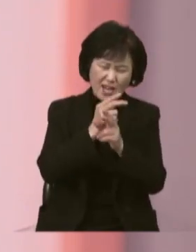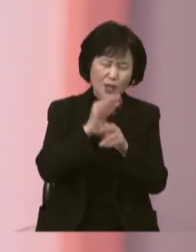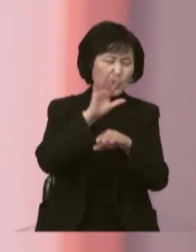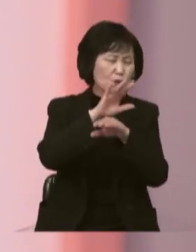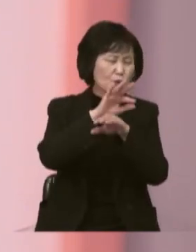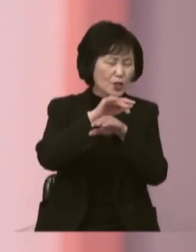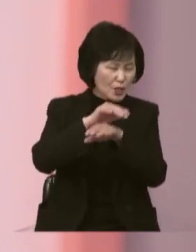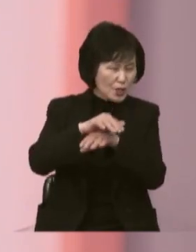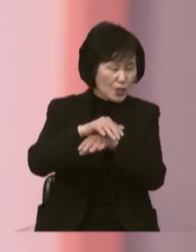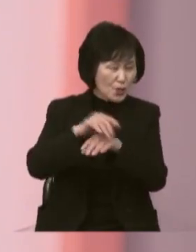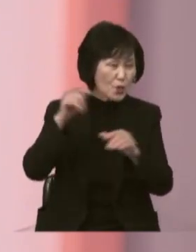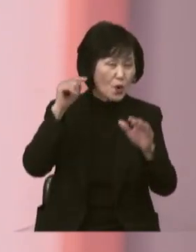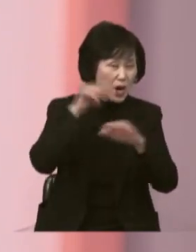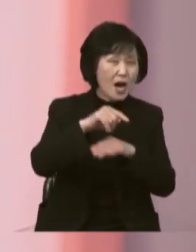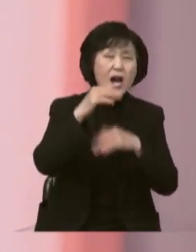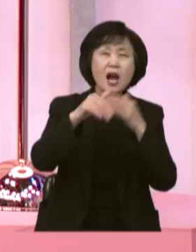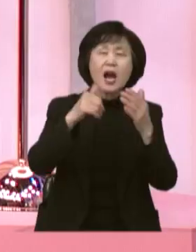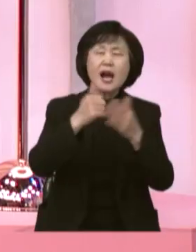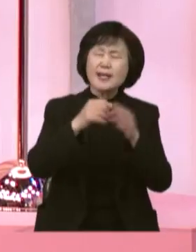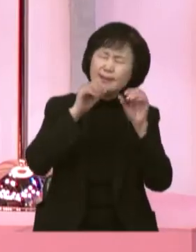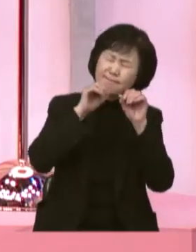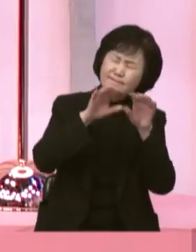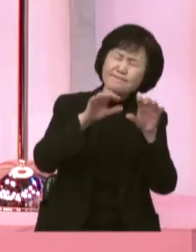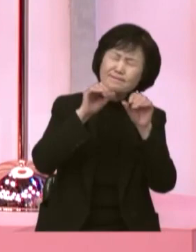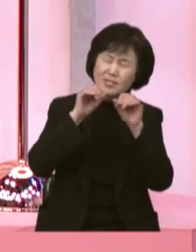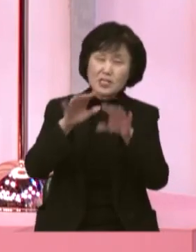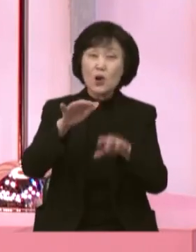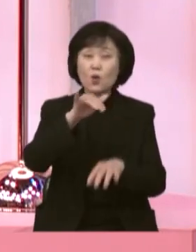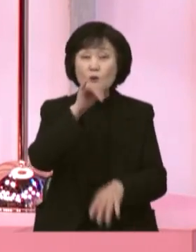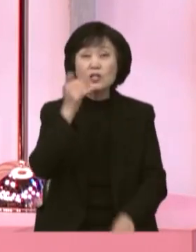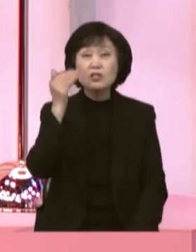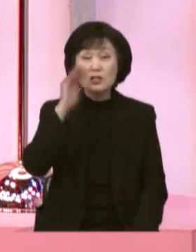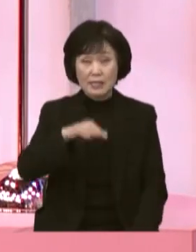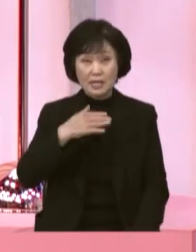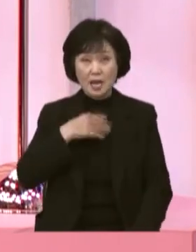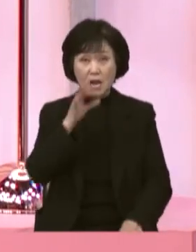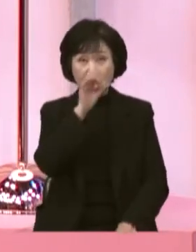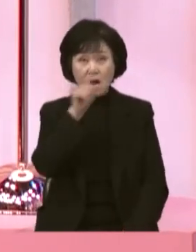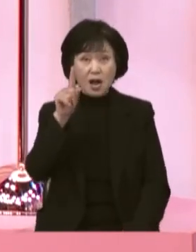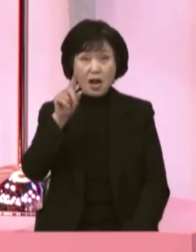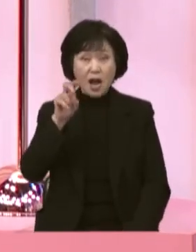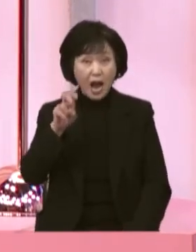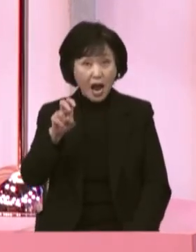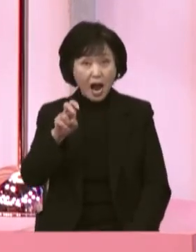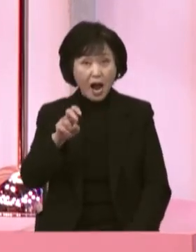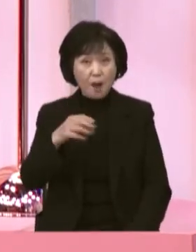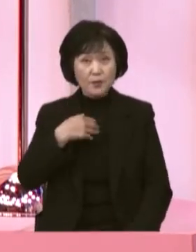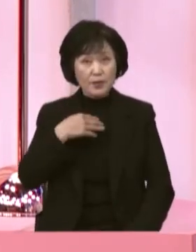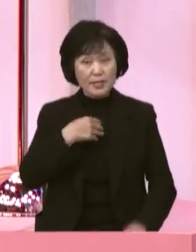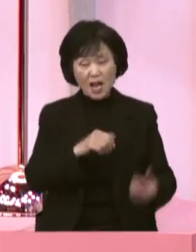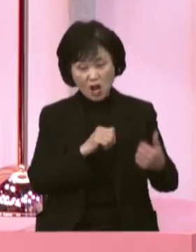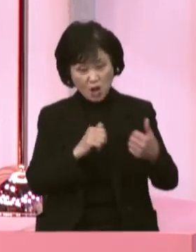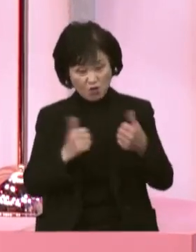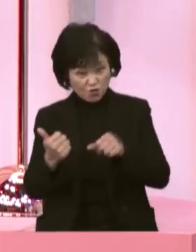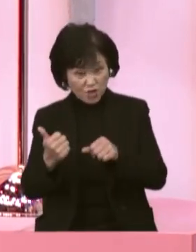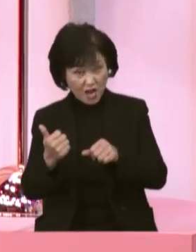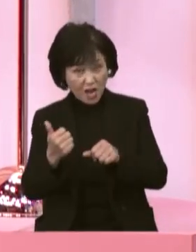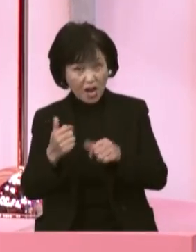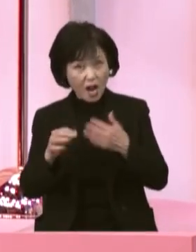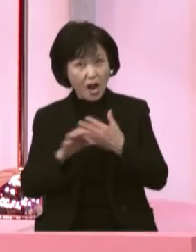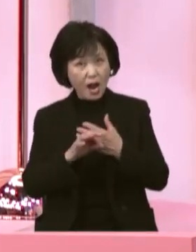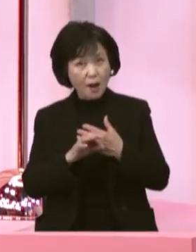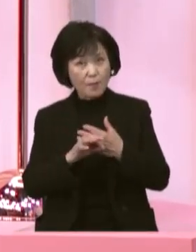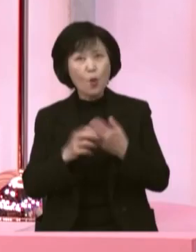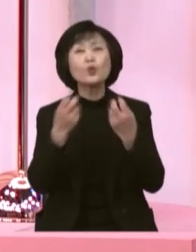그러니까 하나님 거니까 그냥 하나님 마음대로 하세요. 밤새! 근데 그때 이게 이미 그랬다 그랬잖아. 그러니까